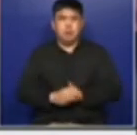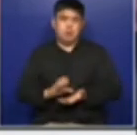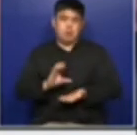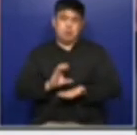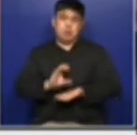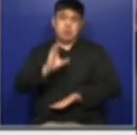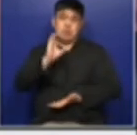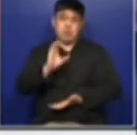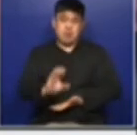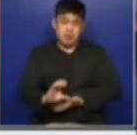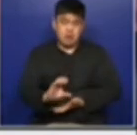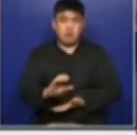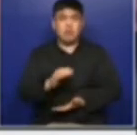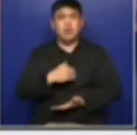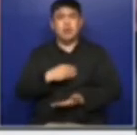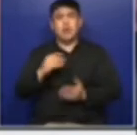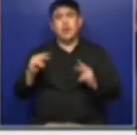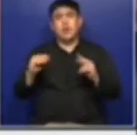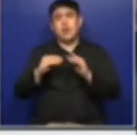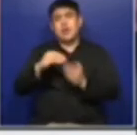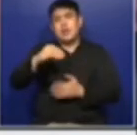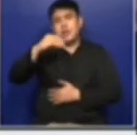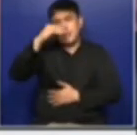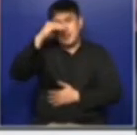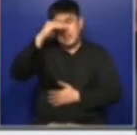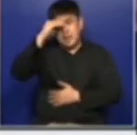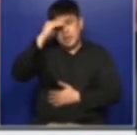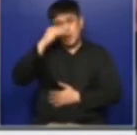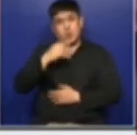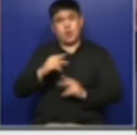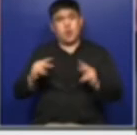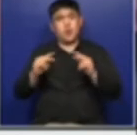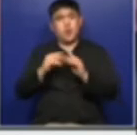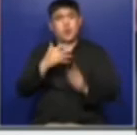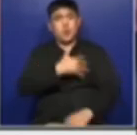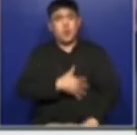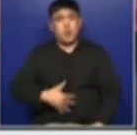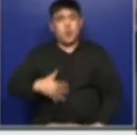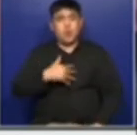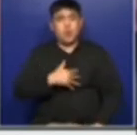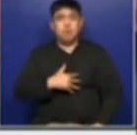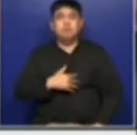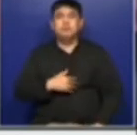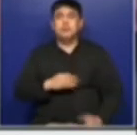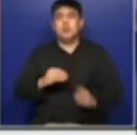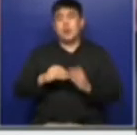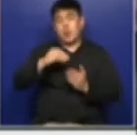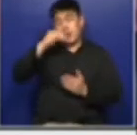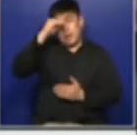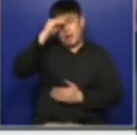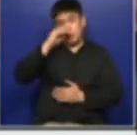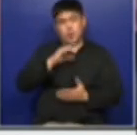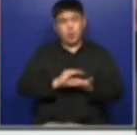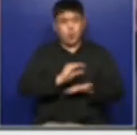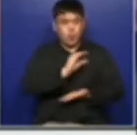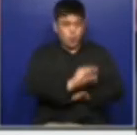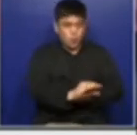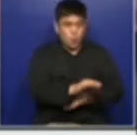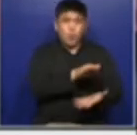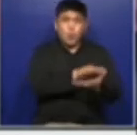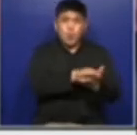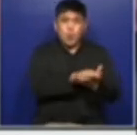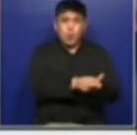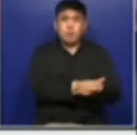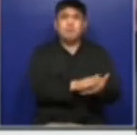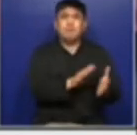การงบกระทรวงสาธารณสุขครึ่งนึงอาจจะอยู่ในกระทรวงนะครับแล้วไม่ถึงนักเรียนไม่ถึงโรงเรียนไม่ถึง โร